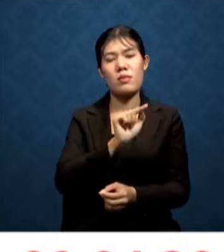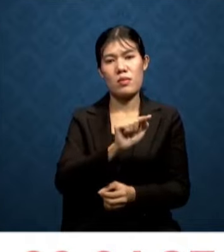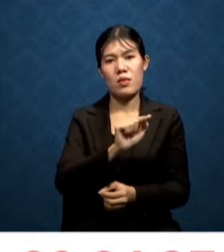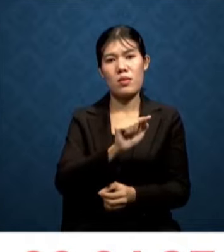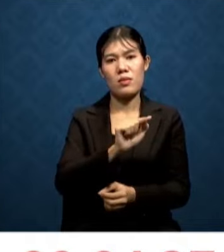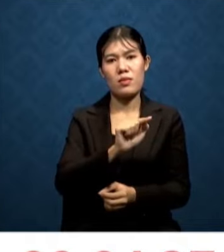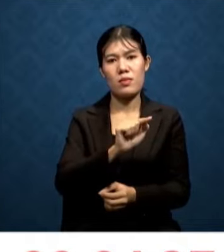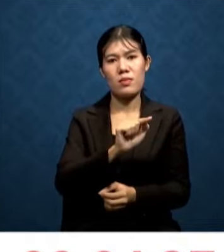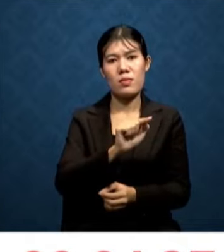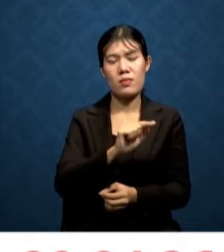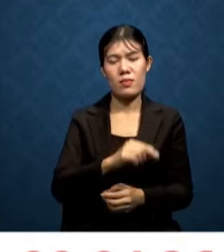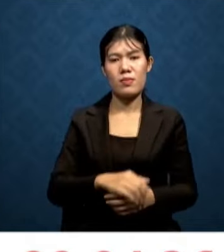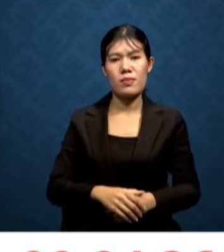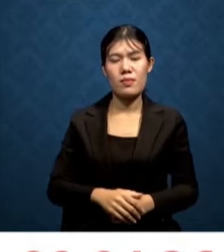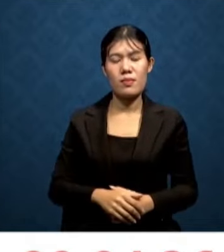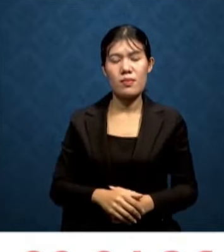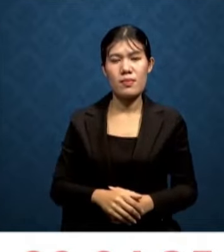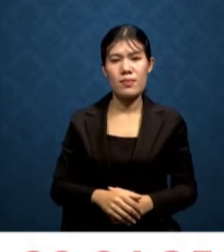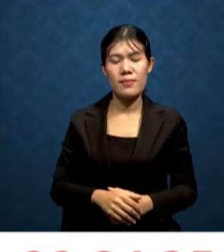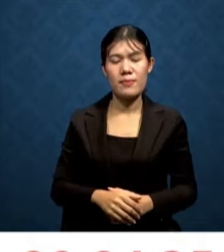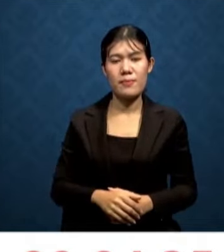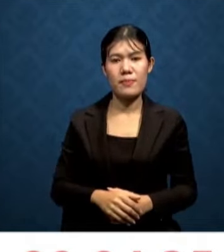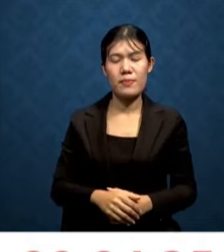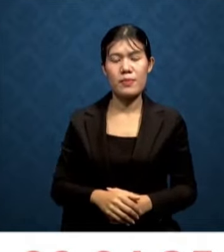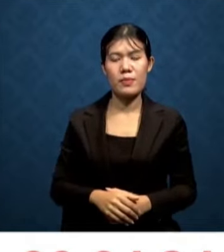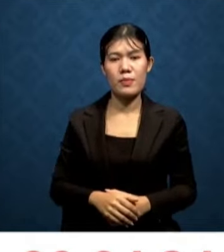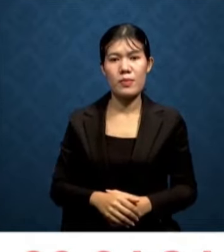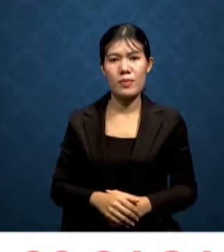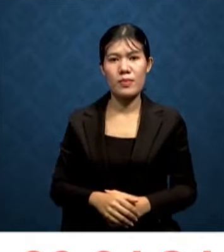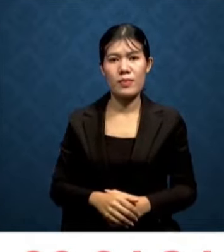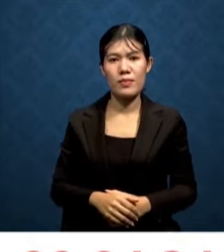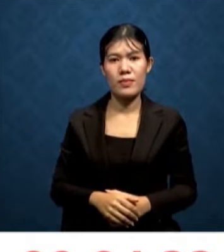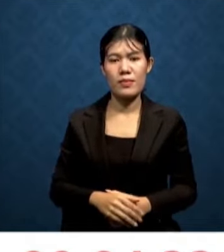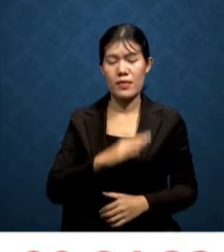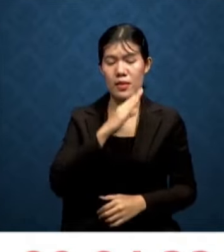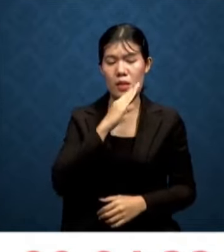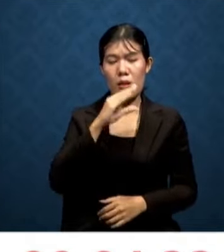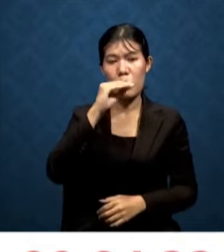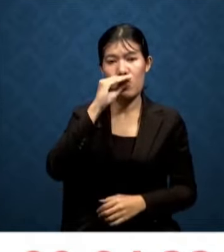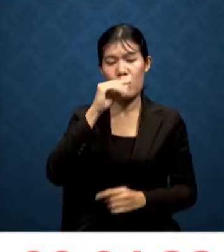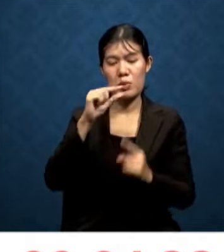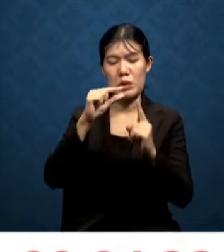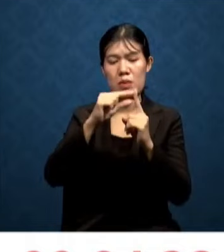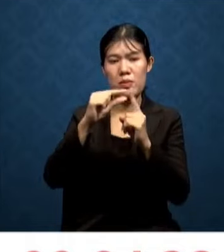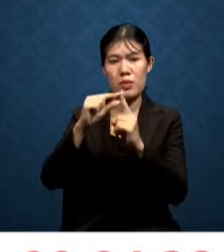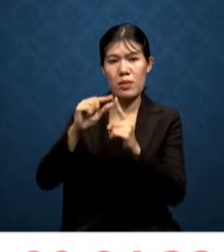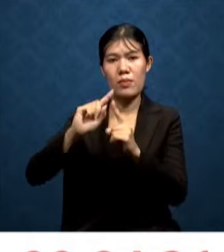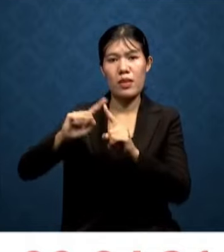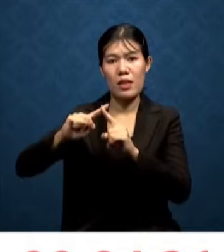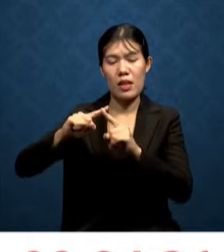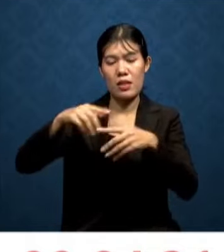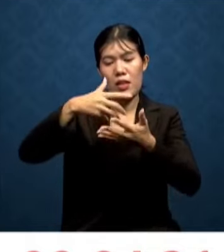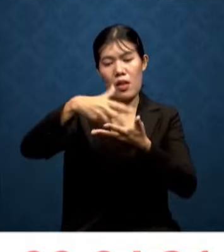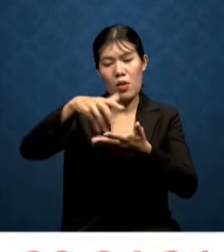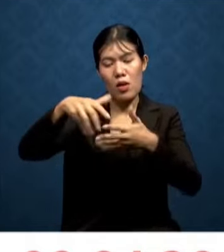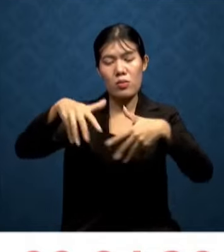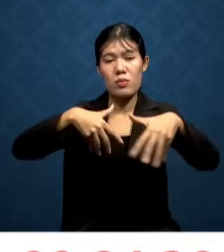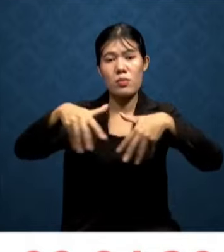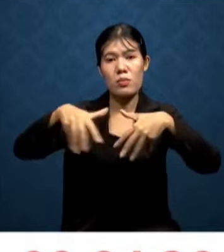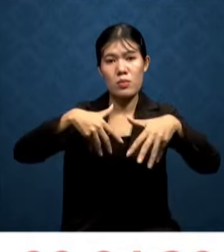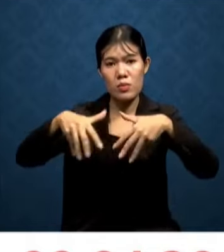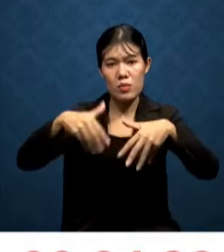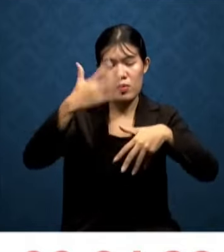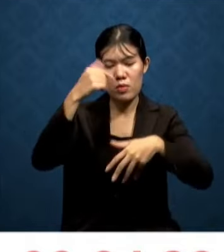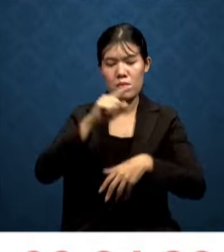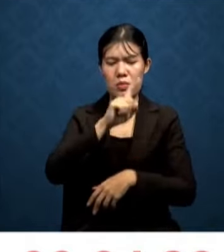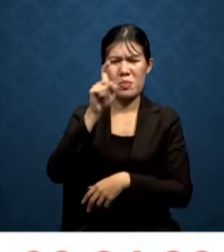ติศักดิ์ของผู้พิพากษาดังนั้นการกล่าวถ้อยคําในเวทีสาธารณะที่ทําให้เกิดการตั้งคําถามถึง